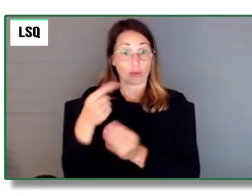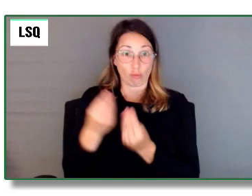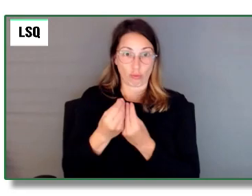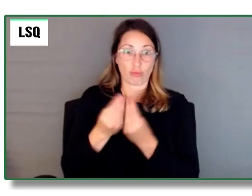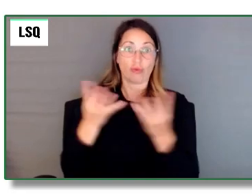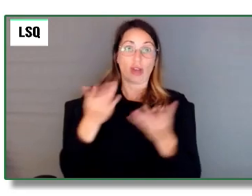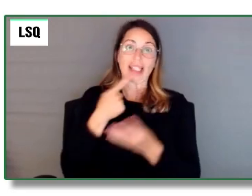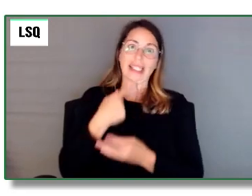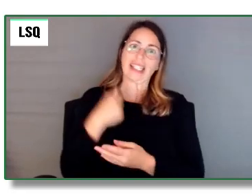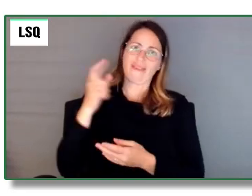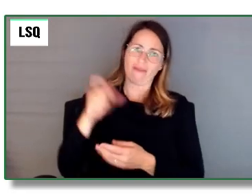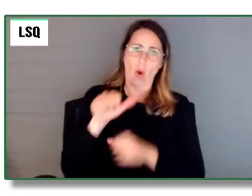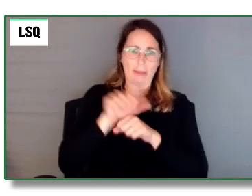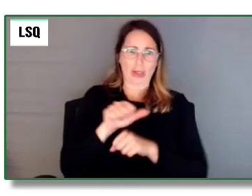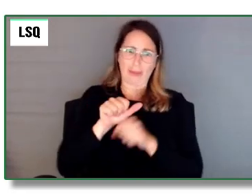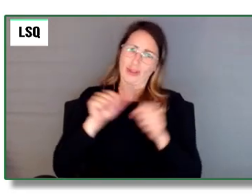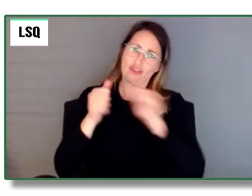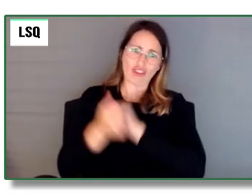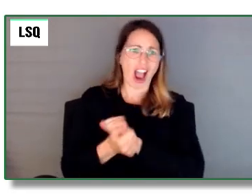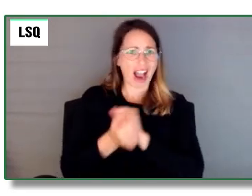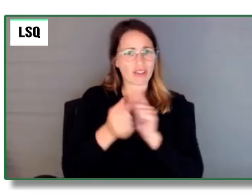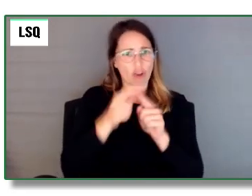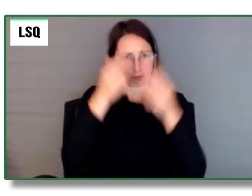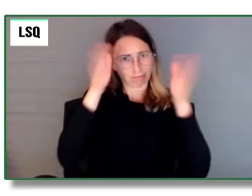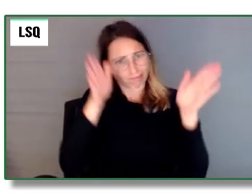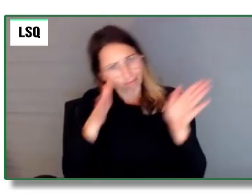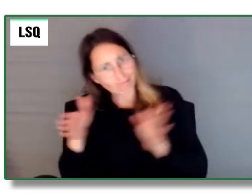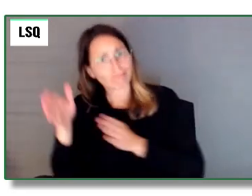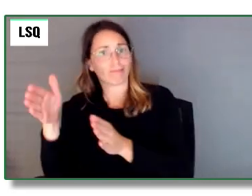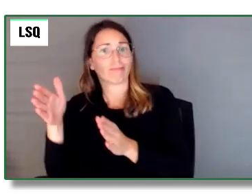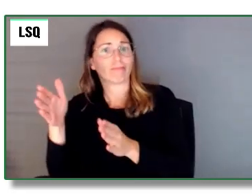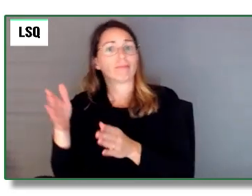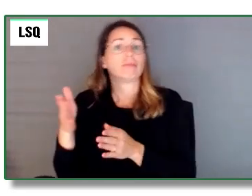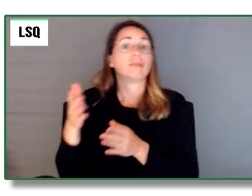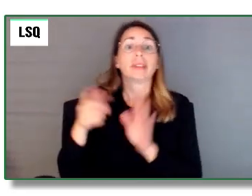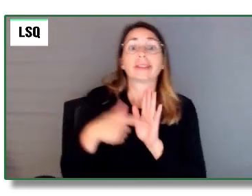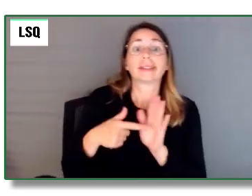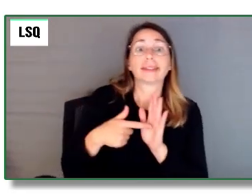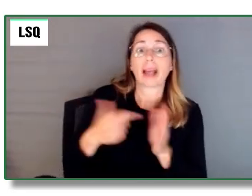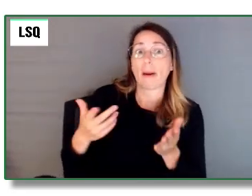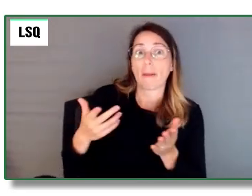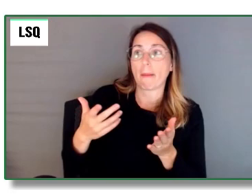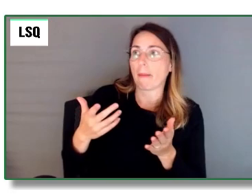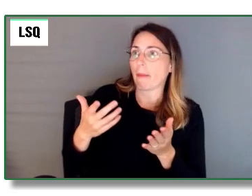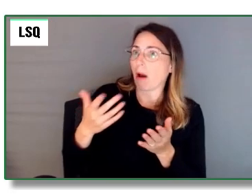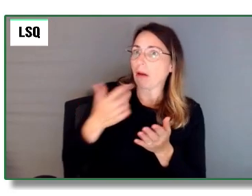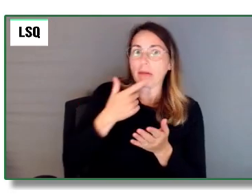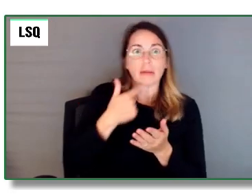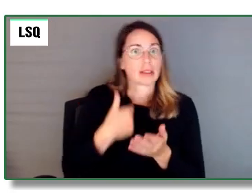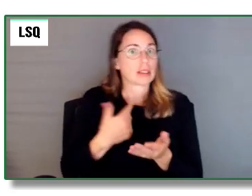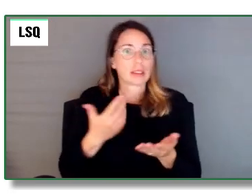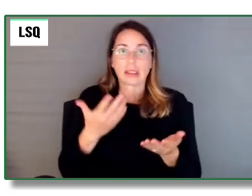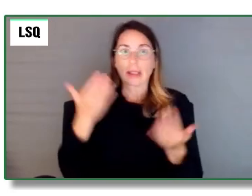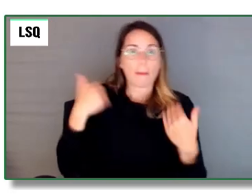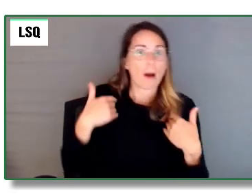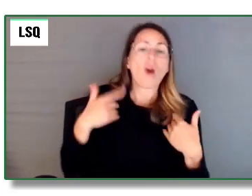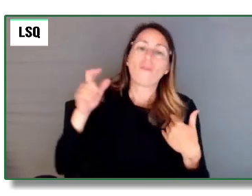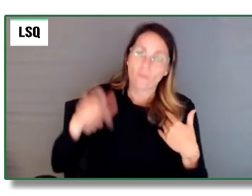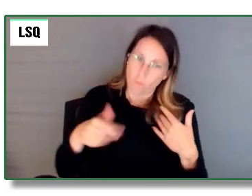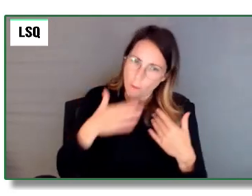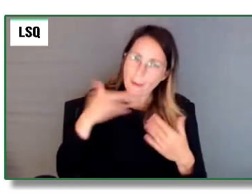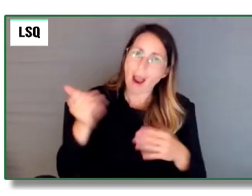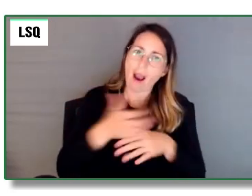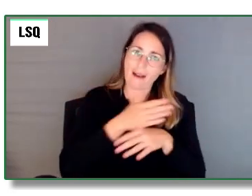des personnes qui ont fait valoir que beaucoup de personnes ne savent pas ce qu'ils ne savent pas. Donc, il nous faut avoir une meilleure formation du personnel et une